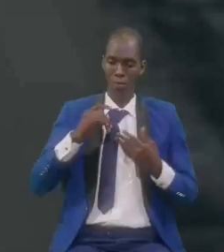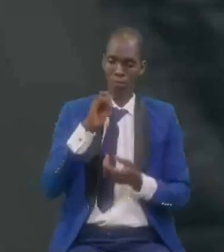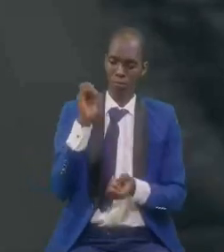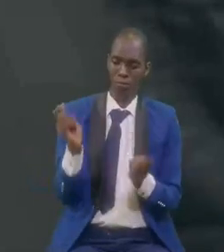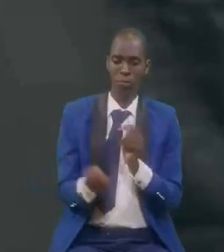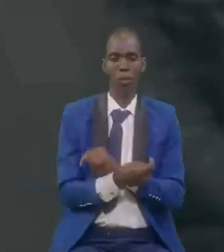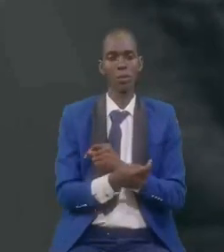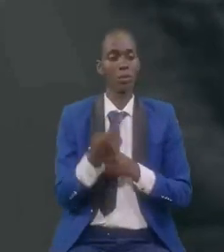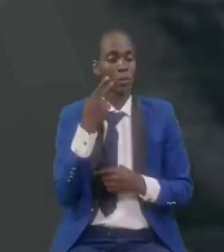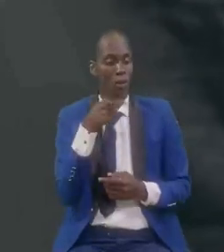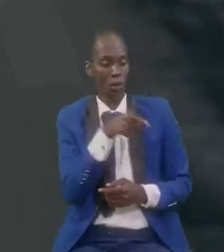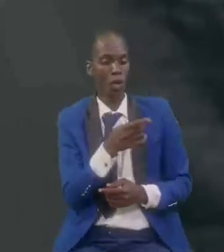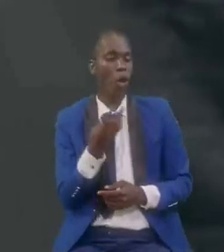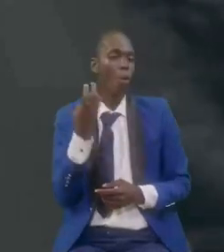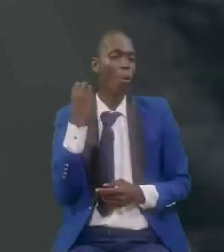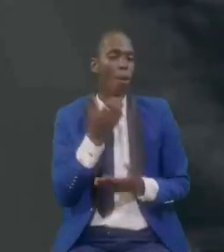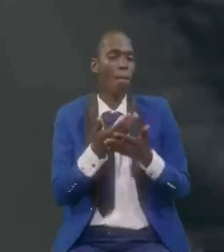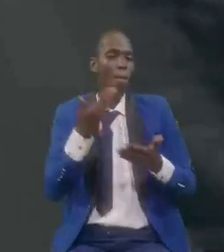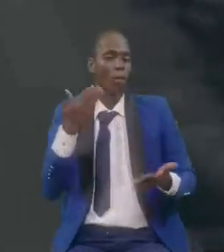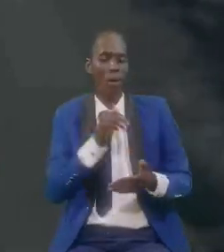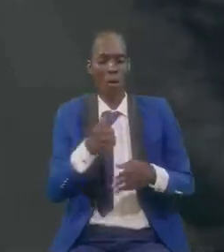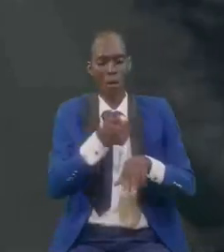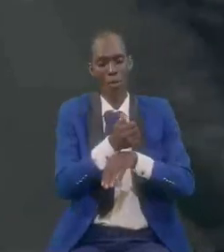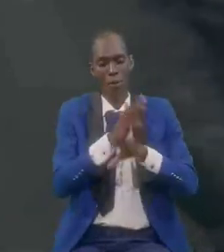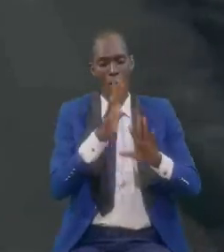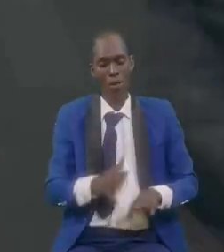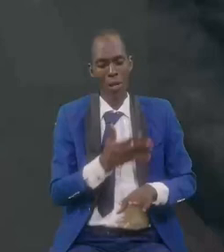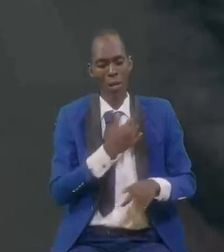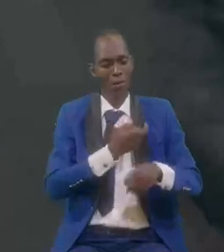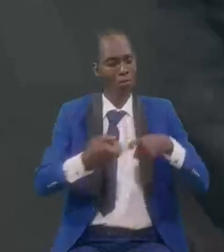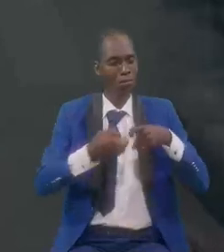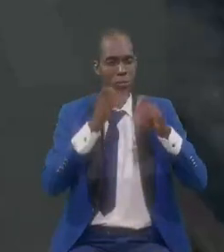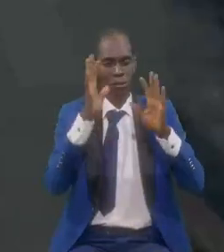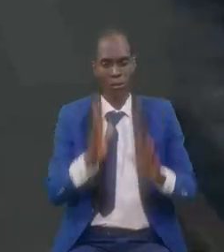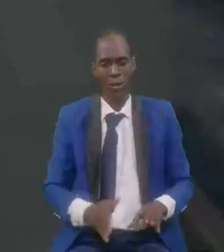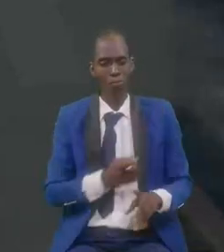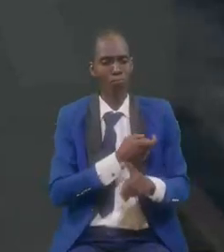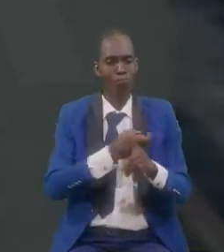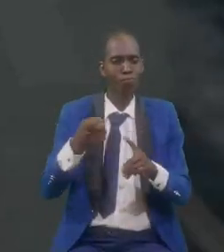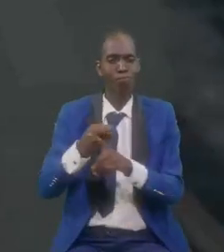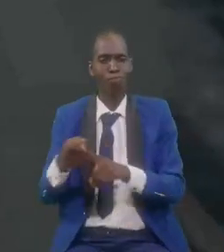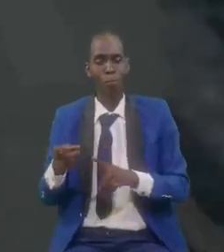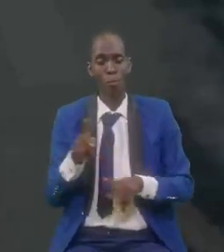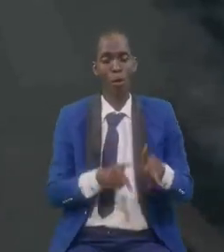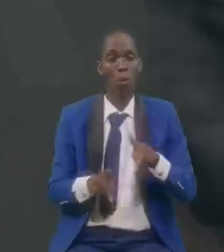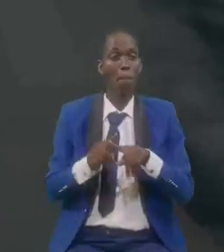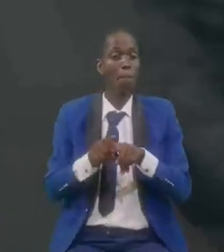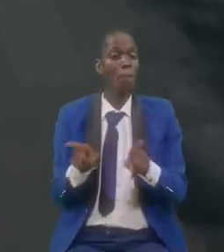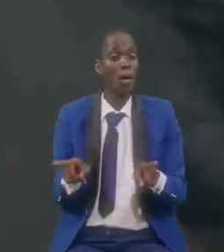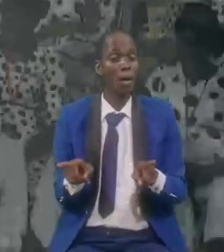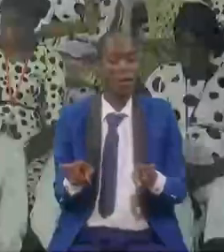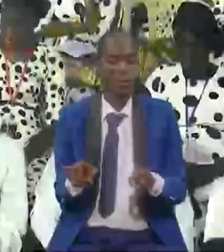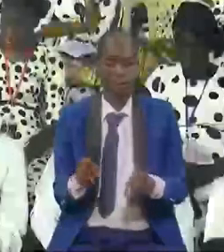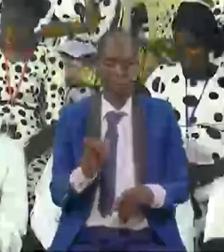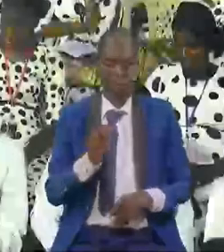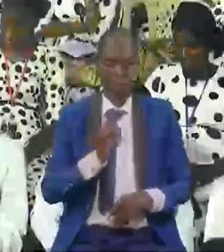était avant un blasphémateur et un persécuteur, un homme violent, mais j'ai